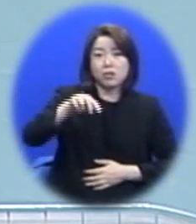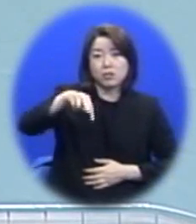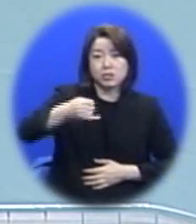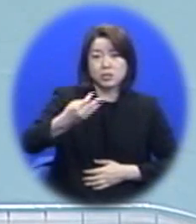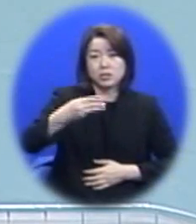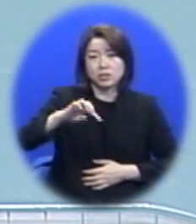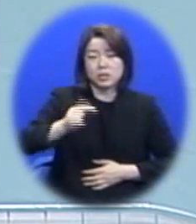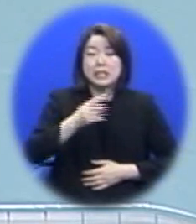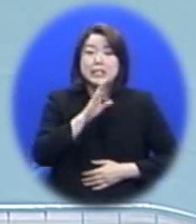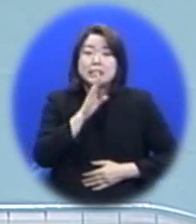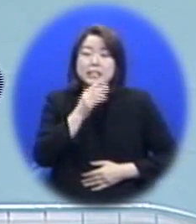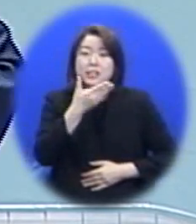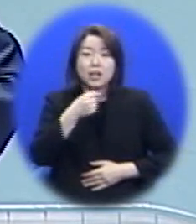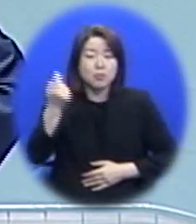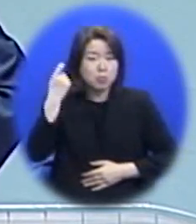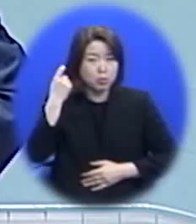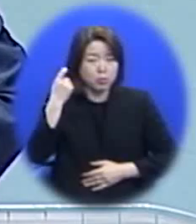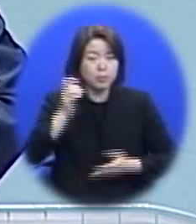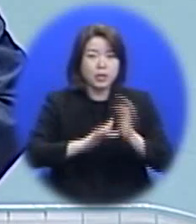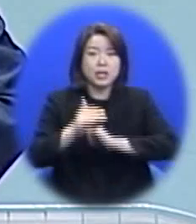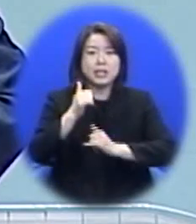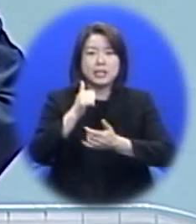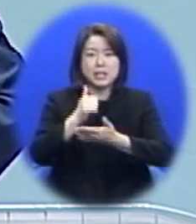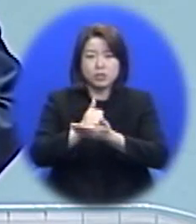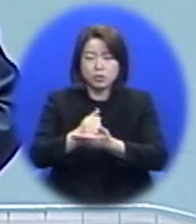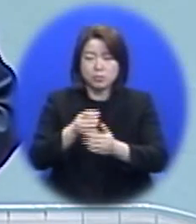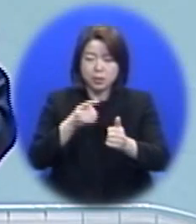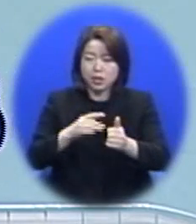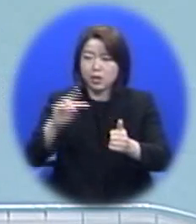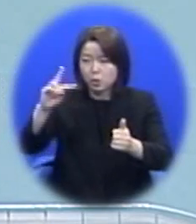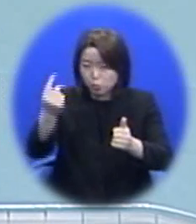복음으로 정말 예수님께로 돌아오게 했던 것입니다.